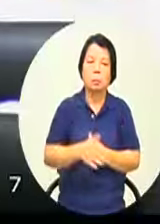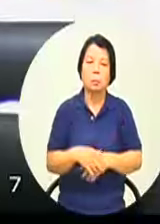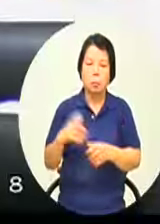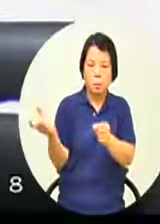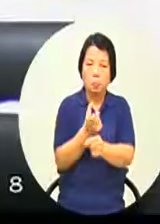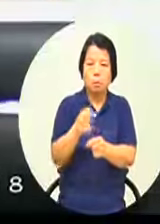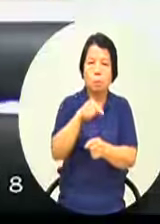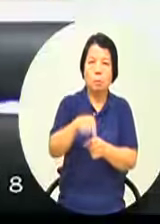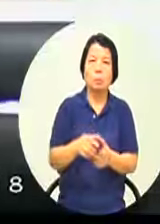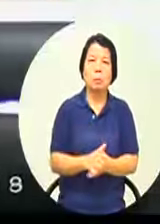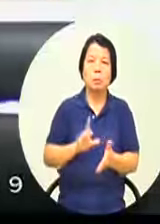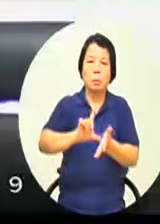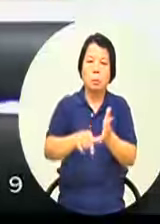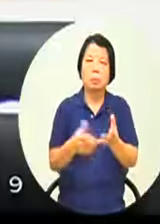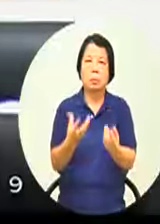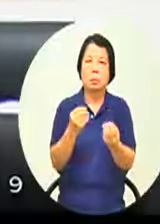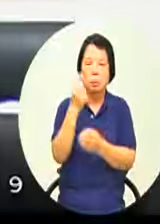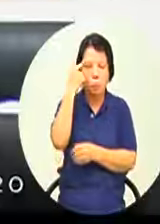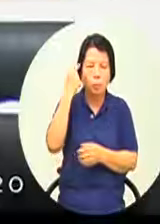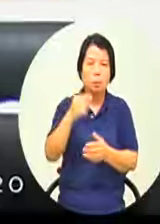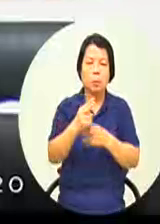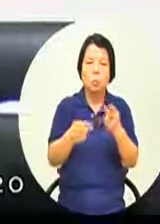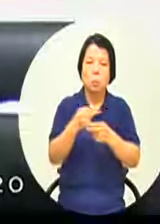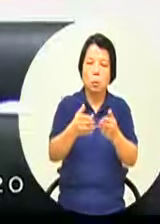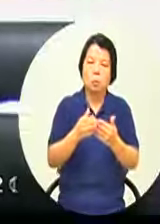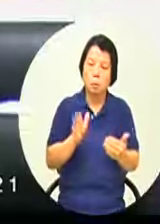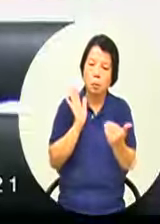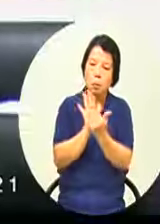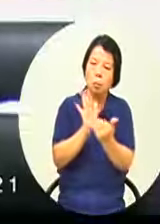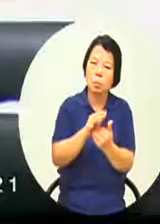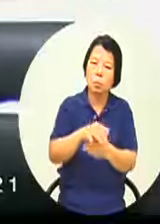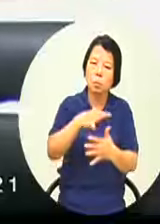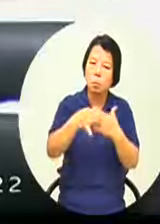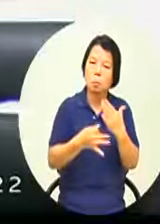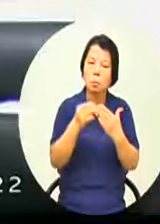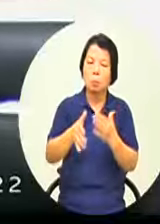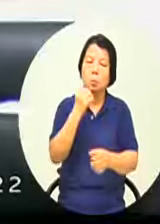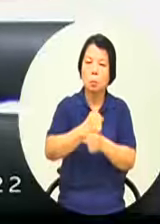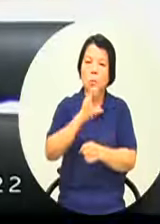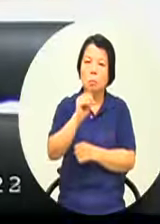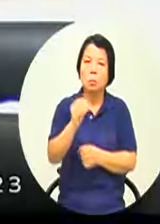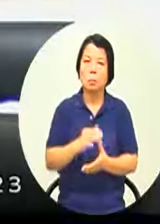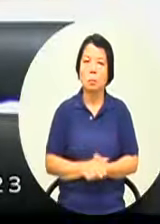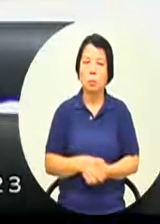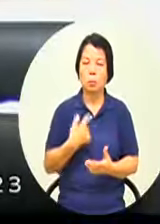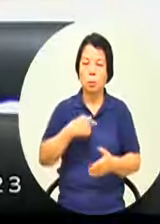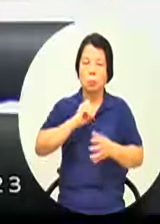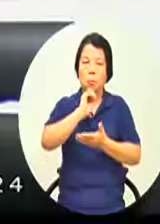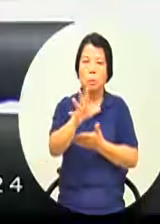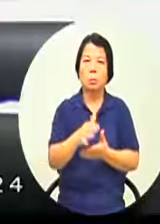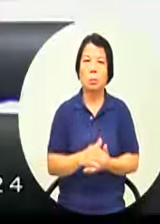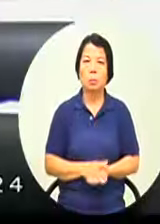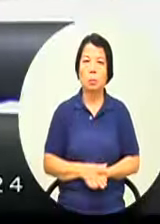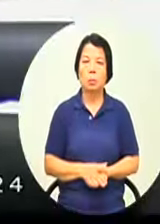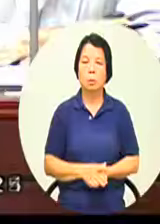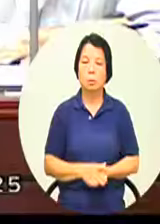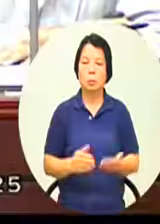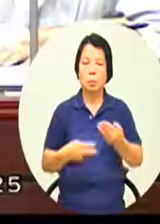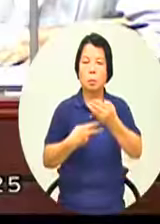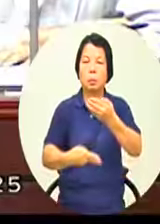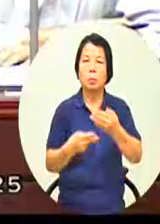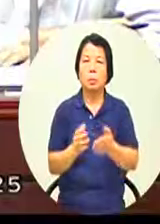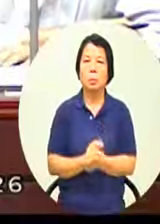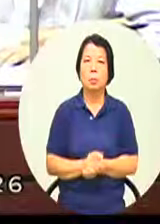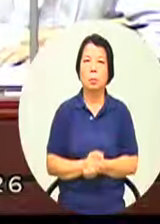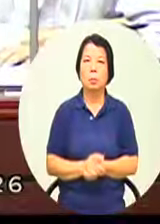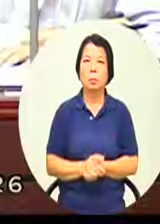们难道在那个时候没有想出如何预防的措施吗？你们做了吗？ 跟议员报告，其实9月2号是好